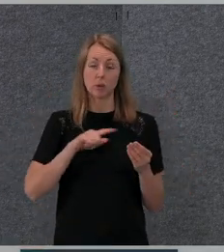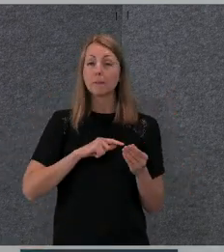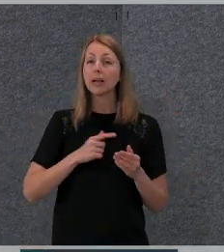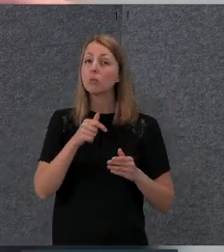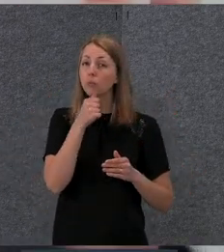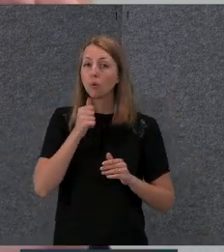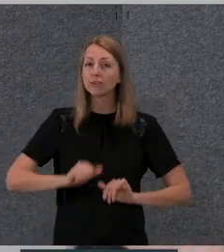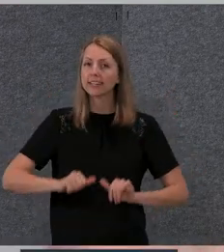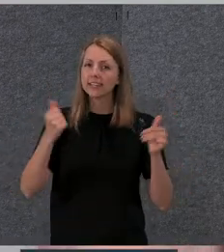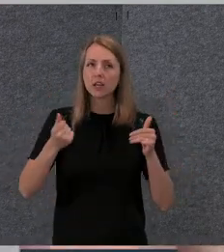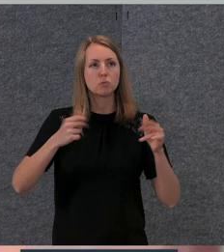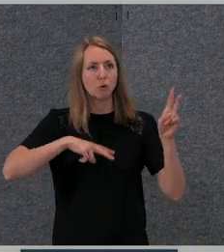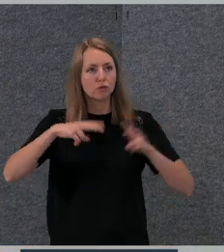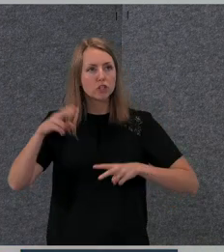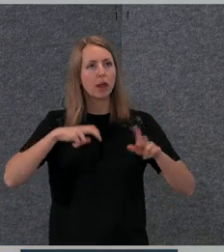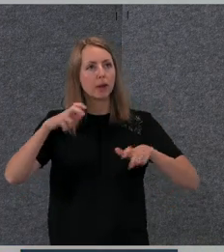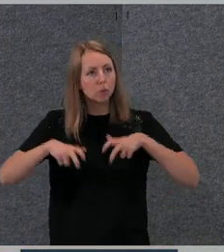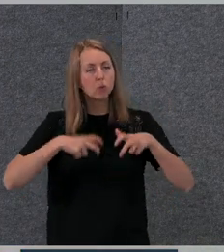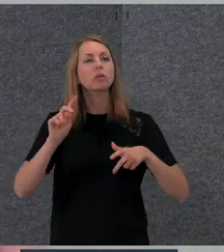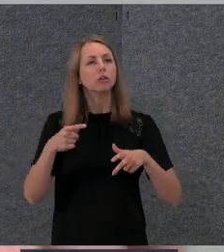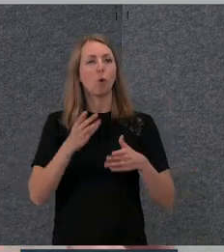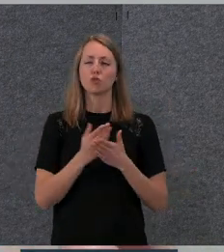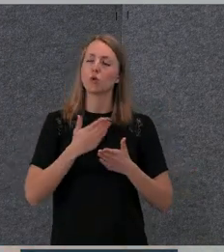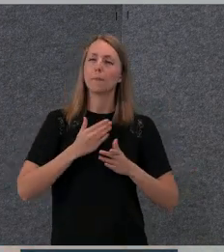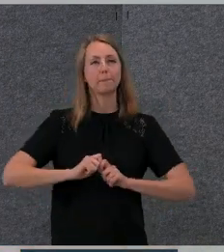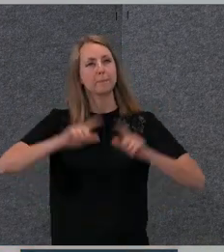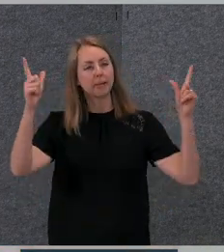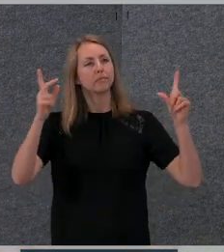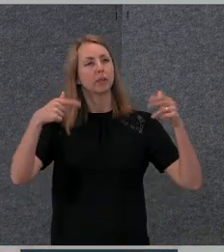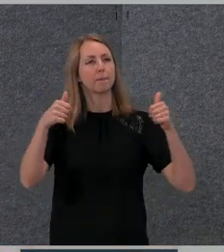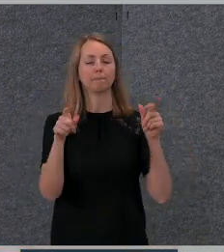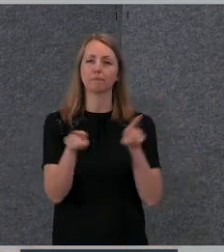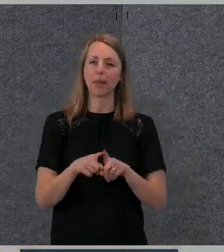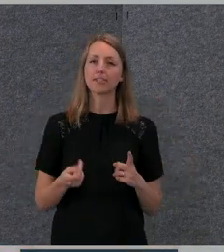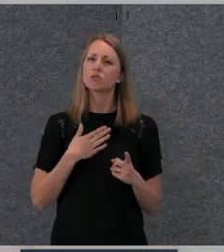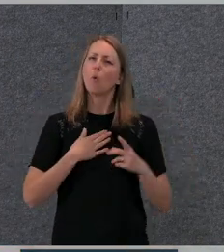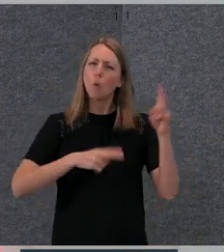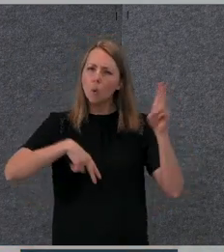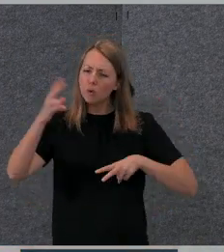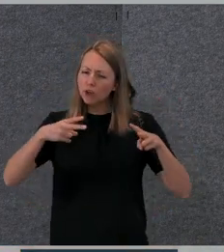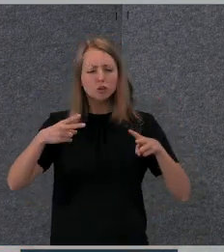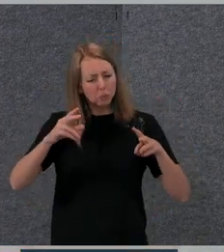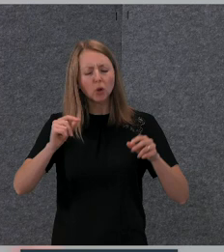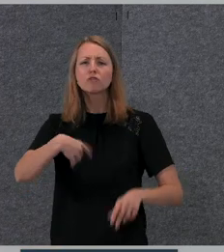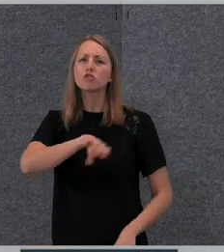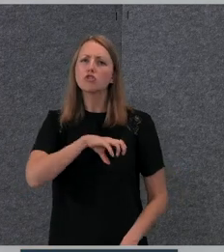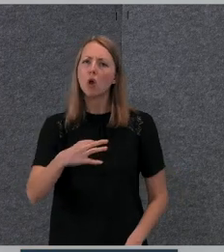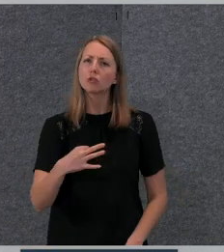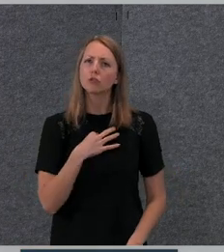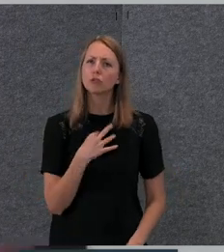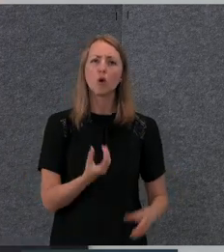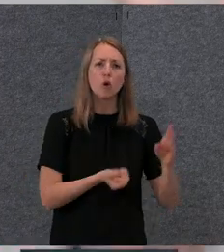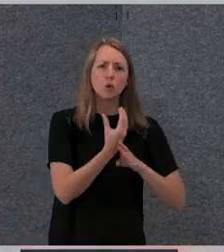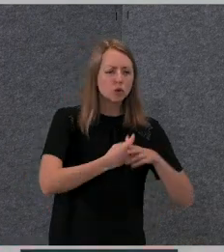Leben immer zur Prämisse für alles geworden. Unterschiede als Chance nutzen. Unterschiede kultureller